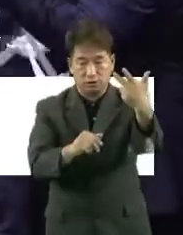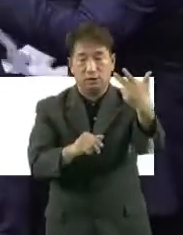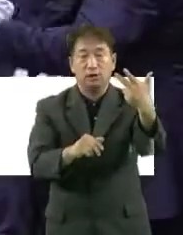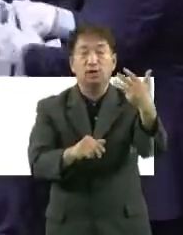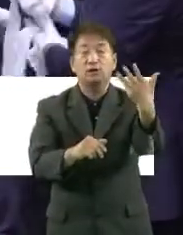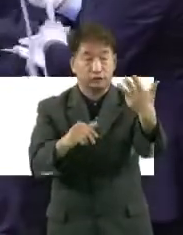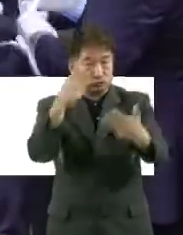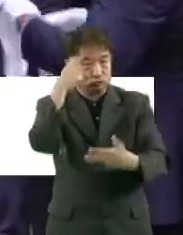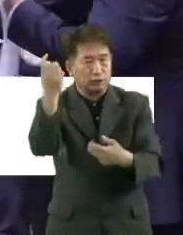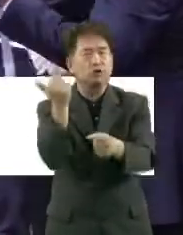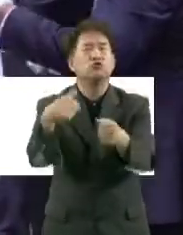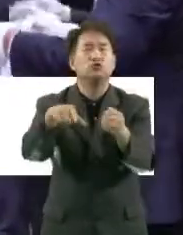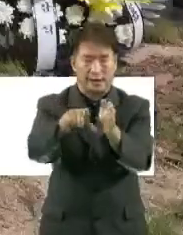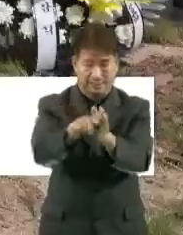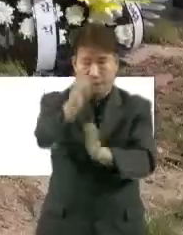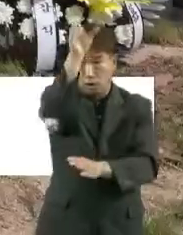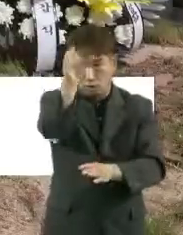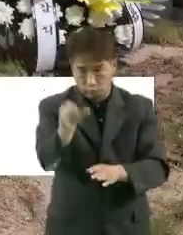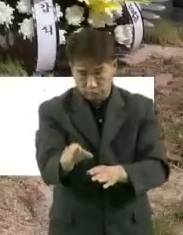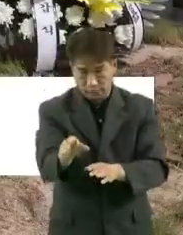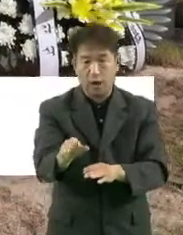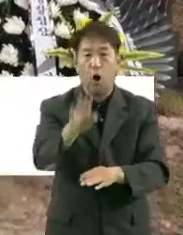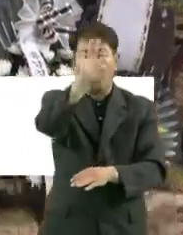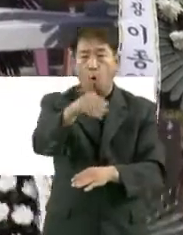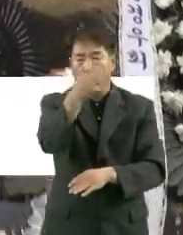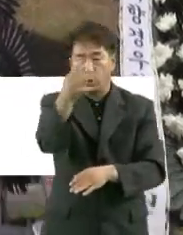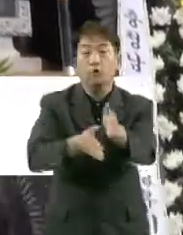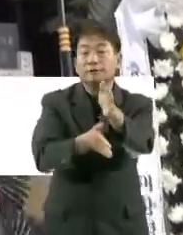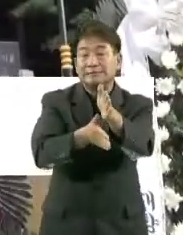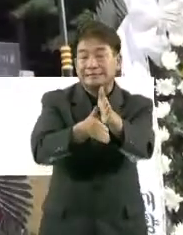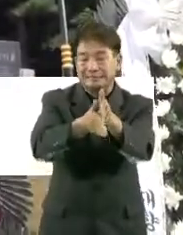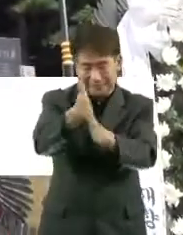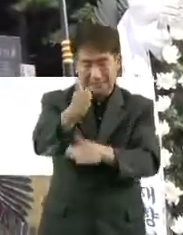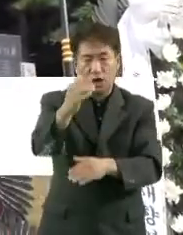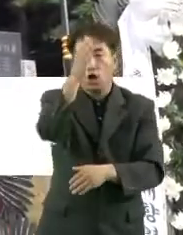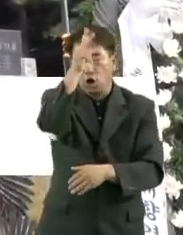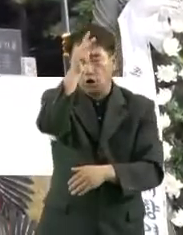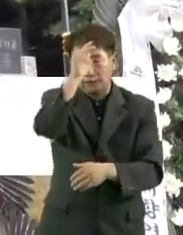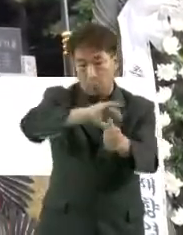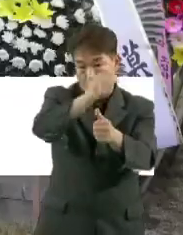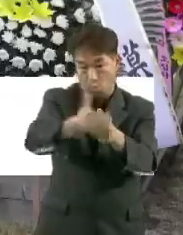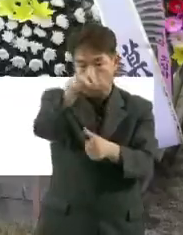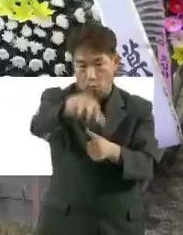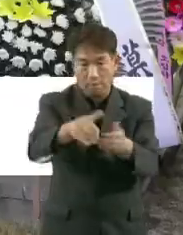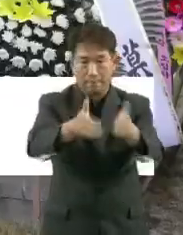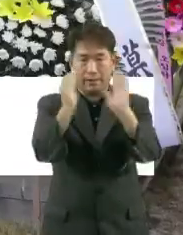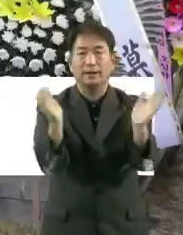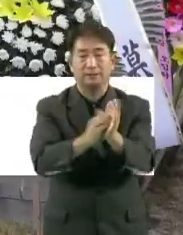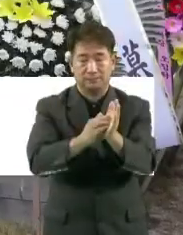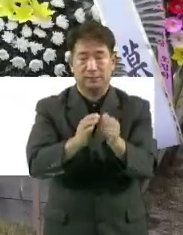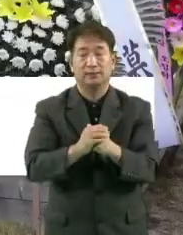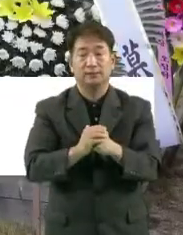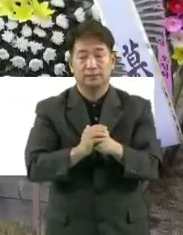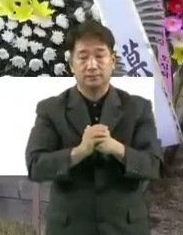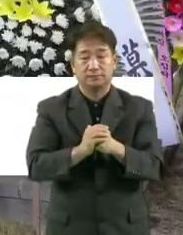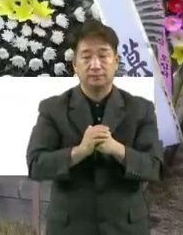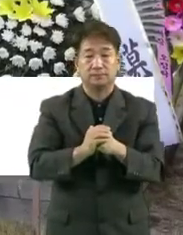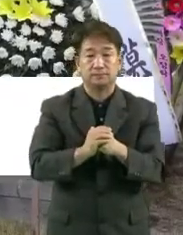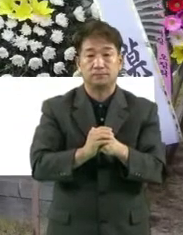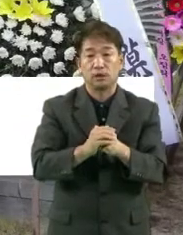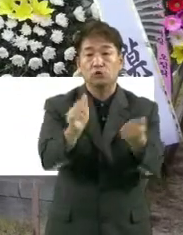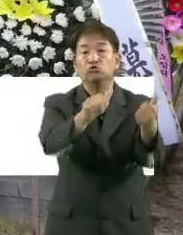경찰관 충은 비가 보령시 남포면 이원 이제 경찰 묘역에 건립해 씁니다 부부 경찰관 충원 b 에는